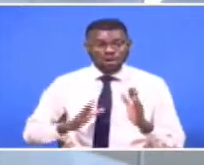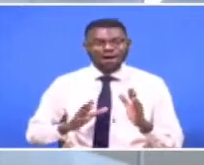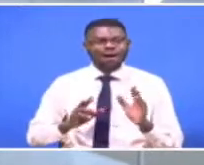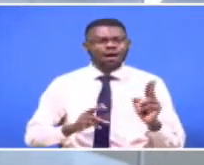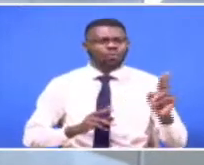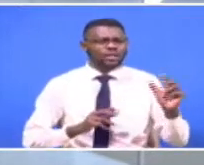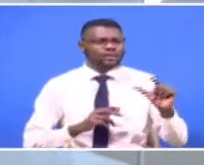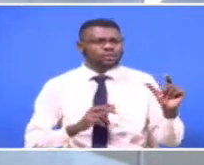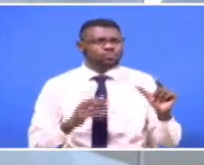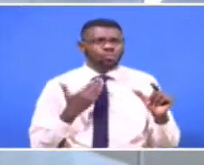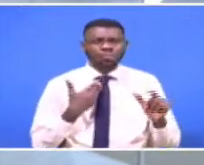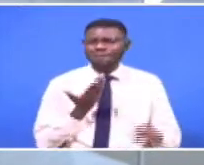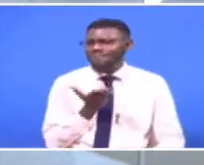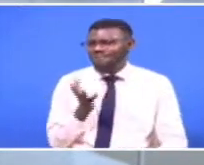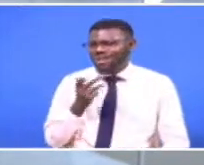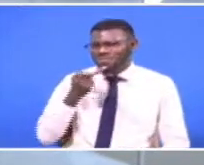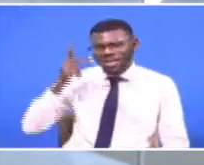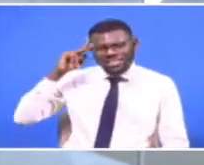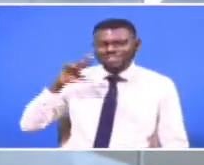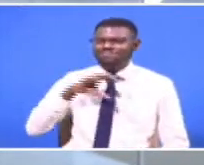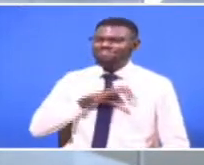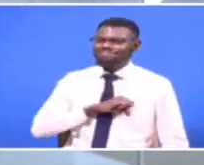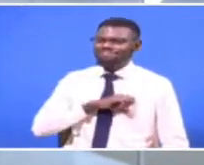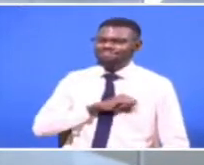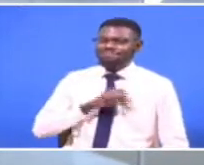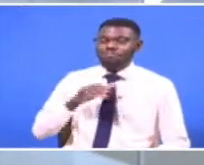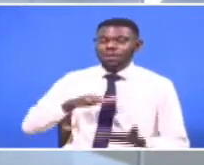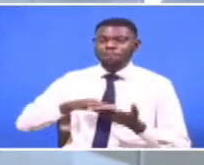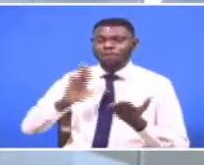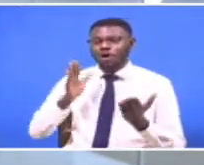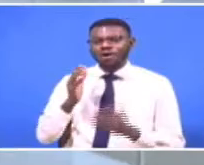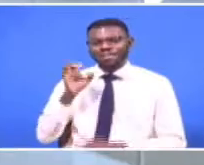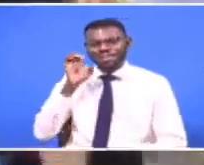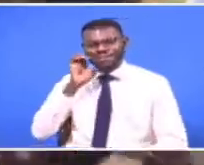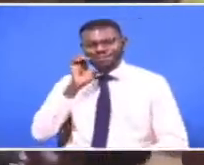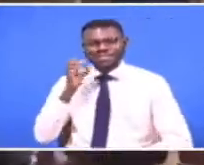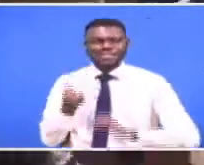Nyale akiwataka kuwa na subra. Elvis Kosgei na maelezo zaidi.